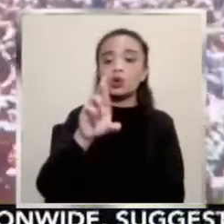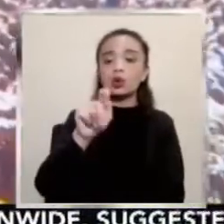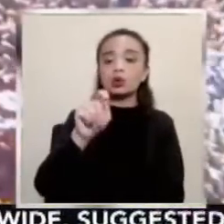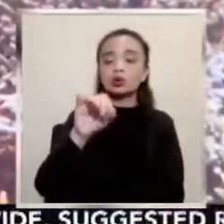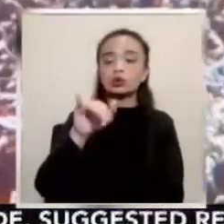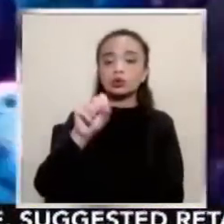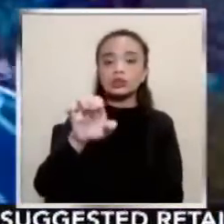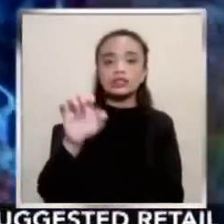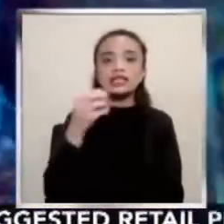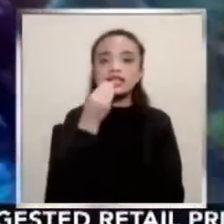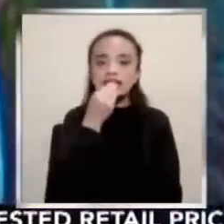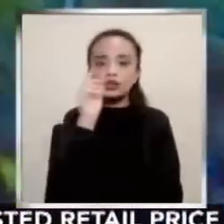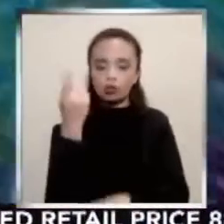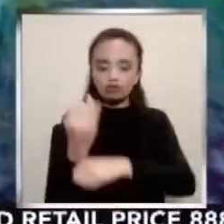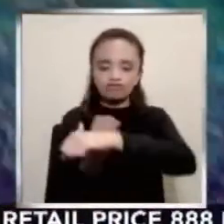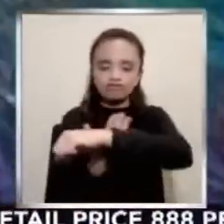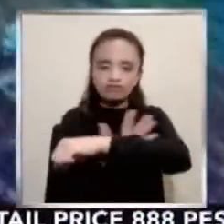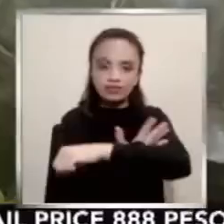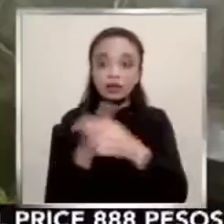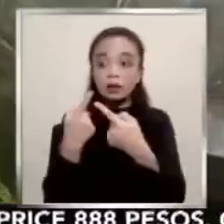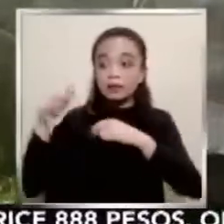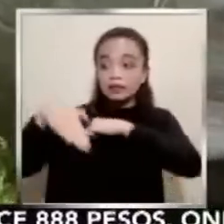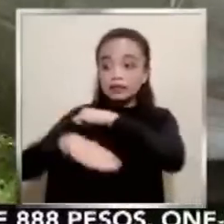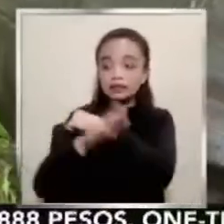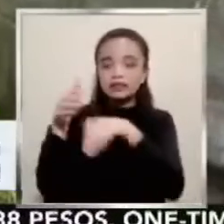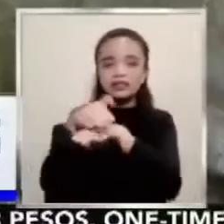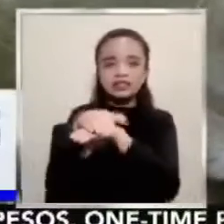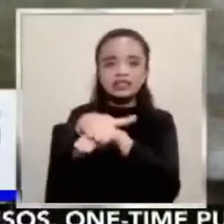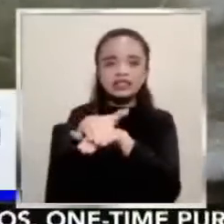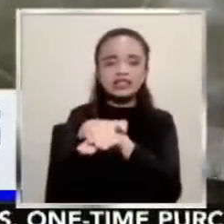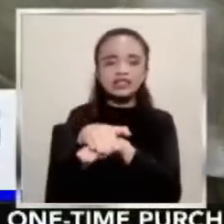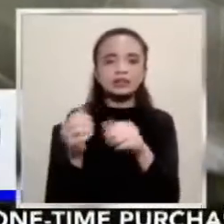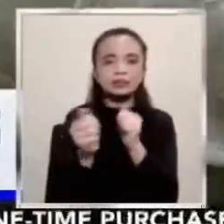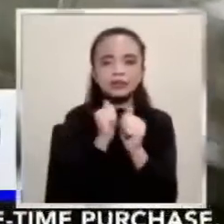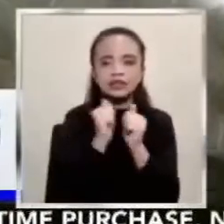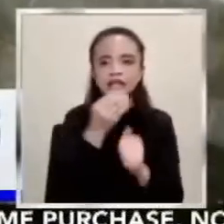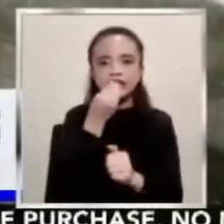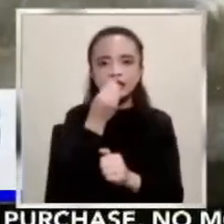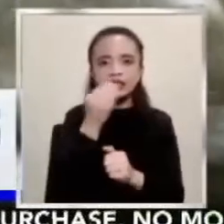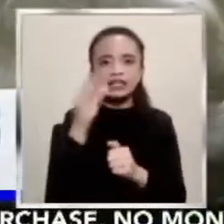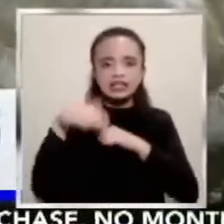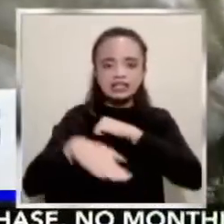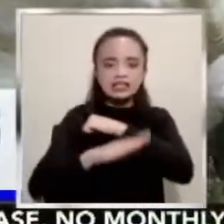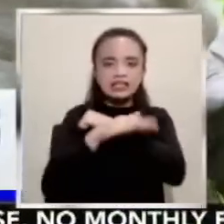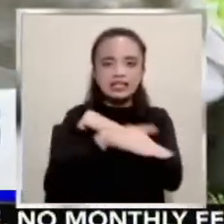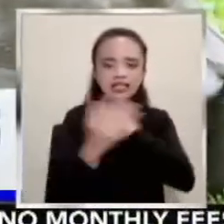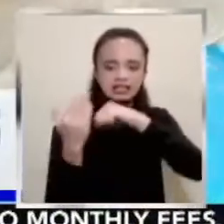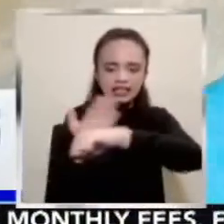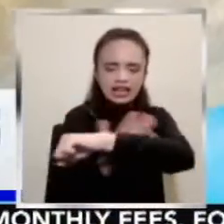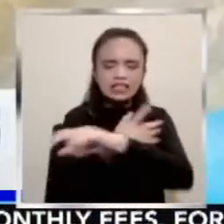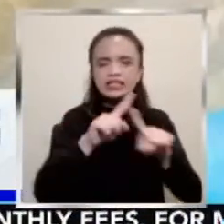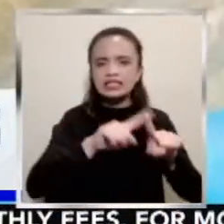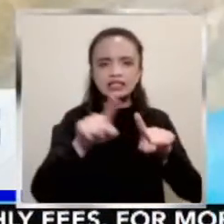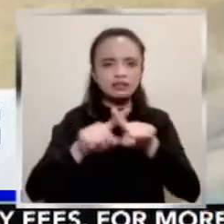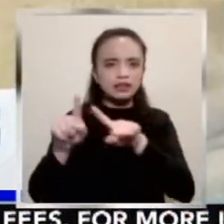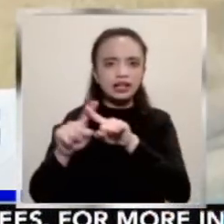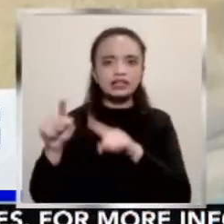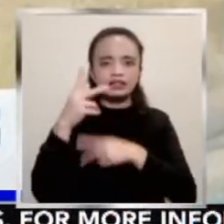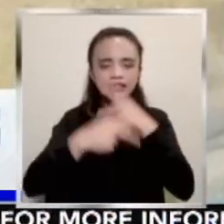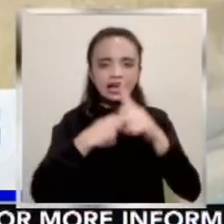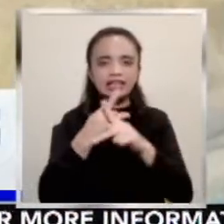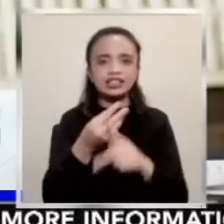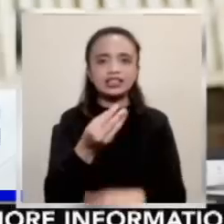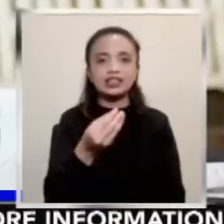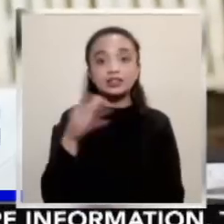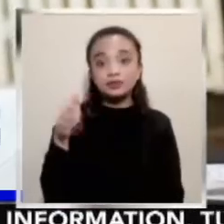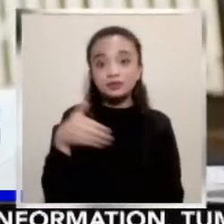gulay. Habang ang mga sea turtle naman ay mga omnivores, kumakain sila ng seagrass at kumakain din sila ng iba't ibang uri ng isda. Samantala, ang nalambat